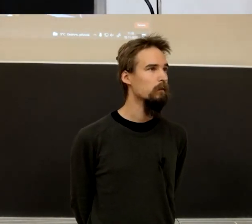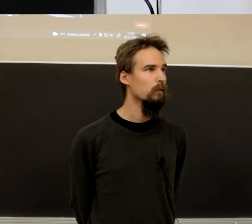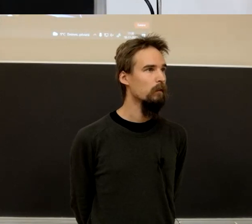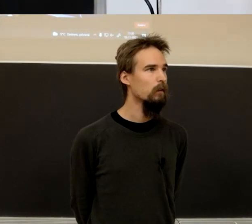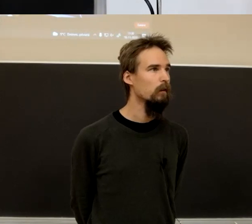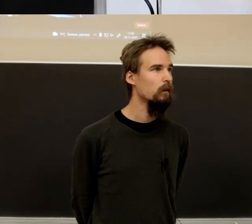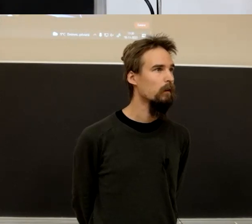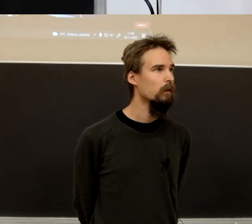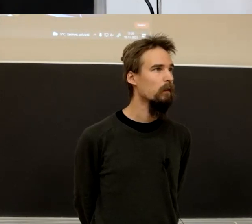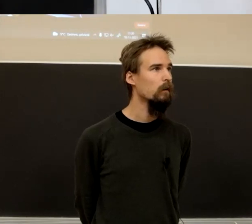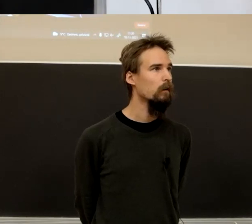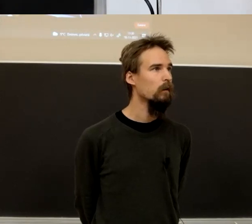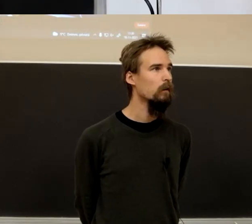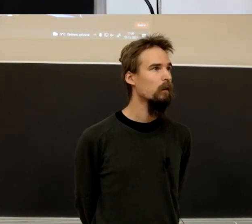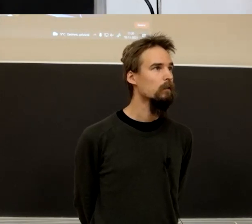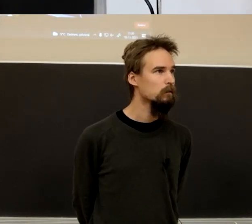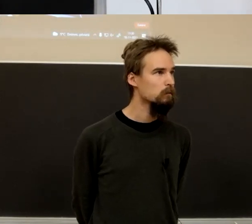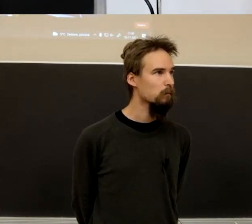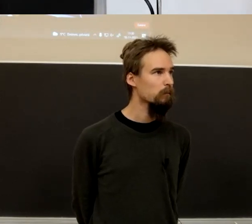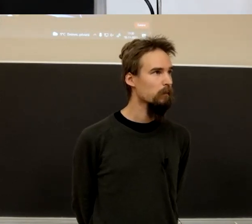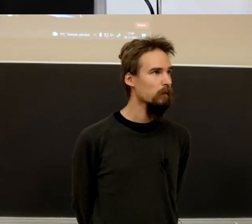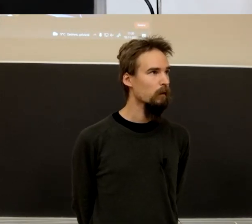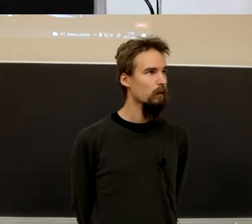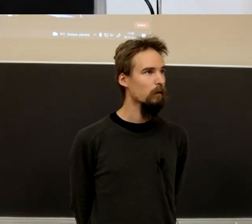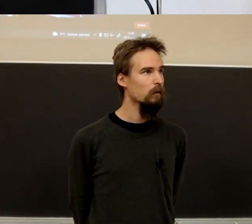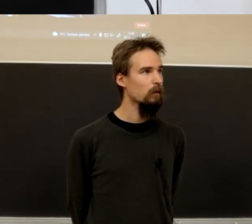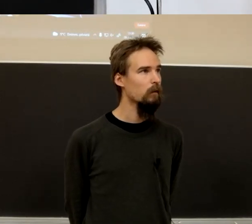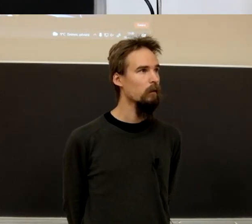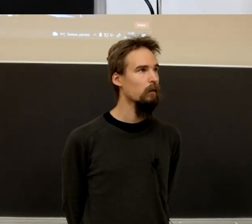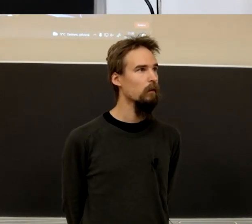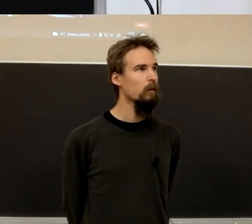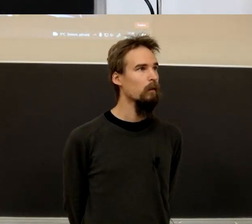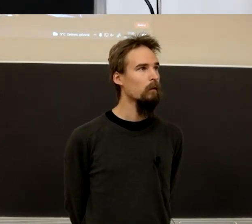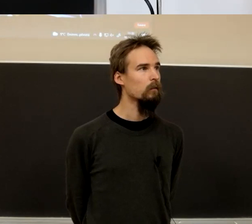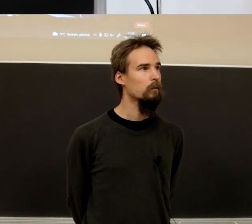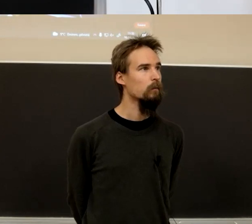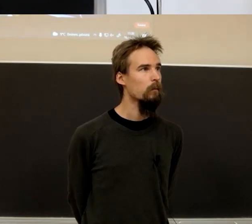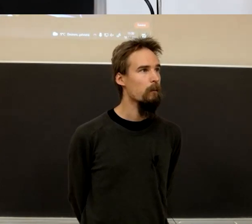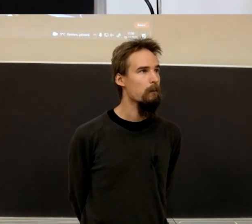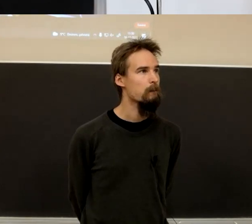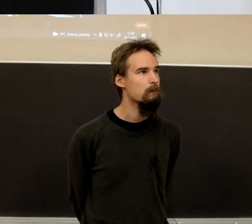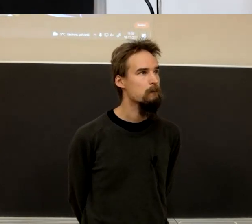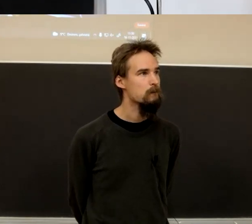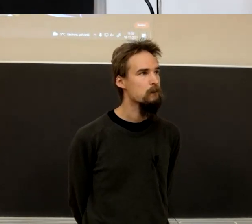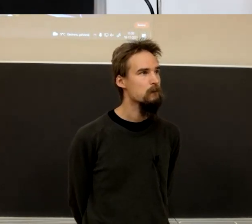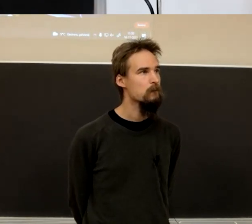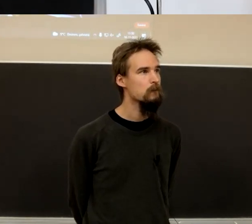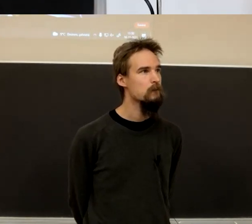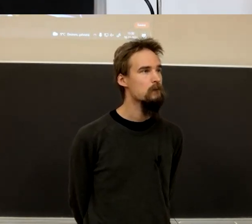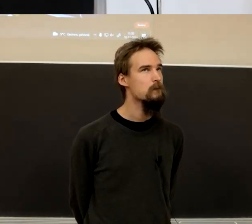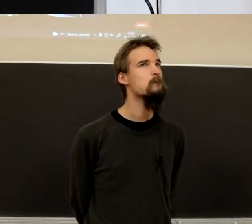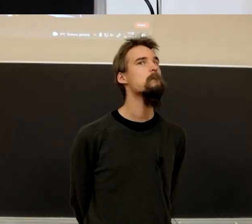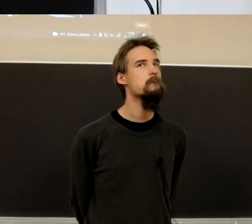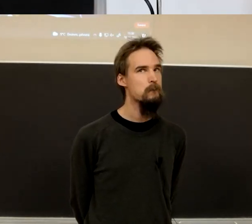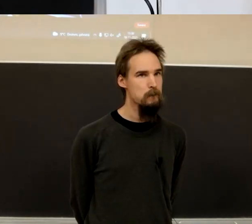tämmöistä niin kuin arvorealismia, että oletatko sä arvorealismin tässä näin, tai miten tämä